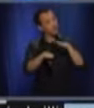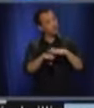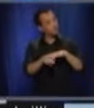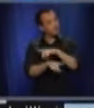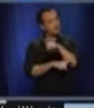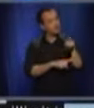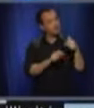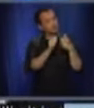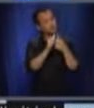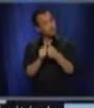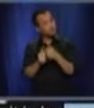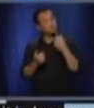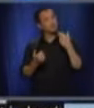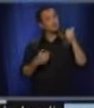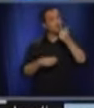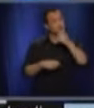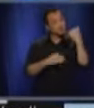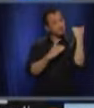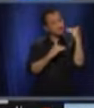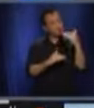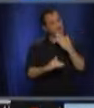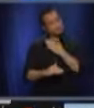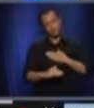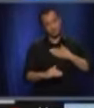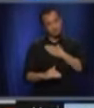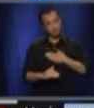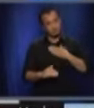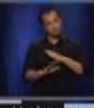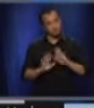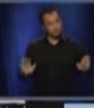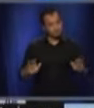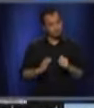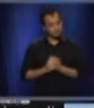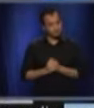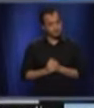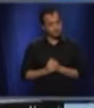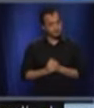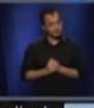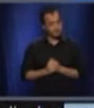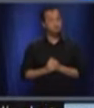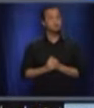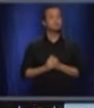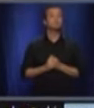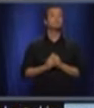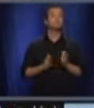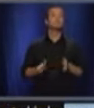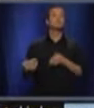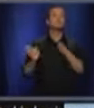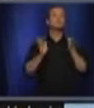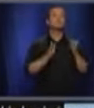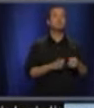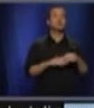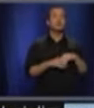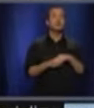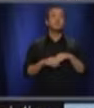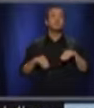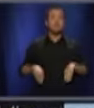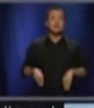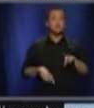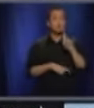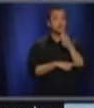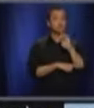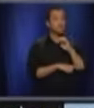toutes les personnes qui sont dans une zone orange. Merci. D'accord. Juste pour ceux qui sont sur Twitter, là, je viens de le mettre